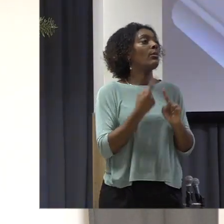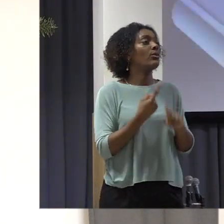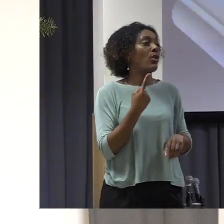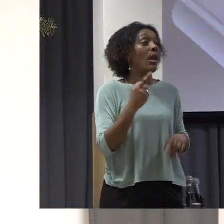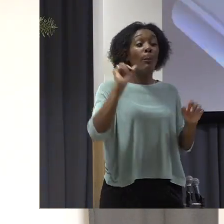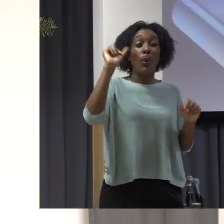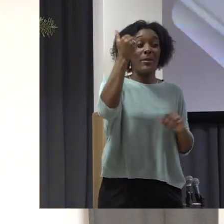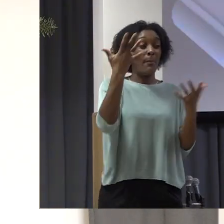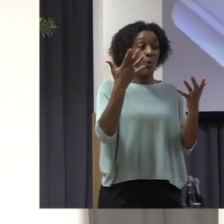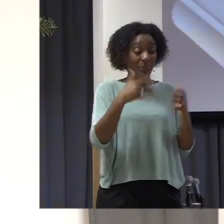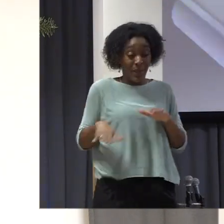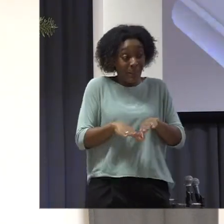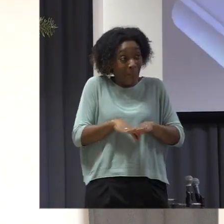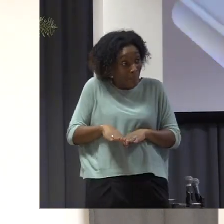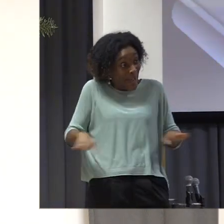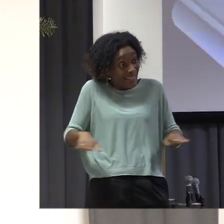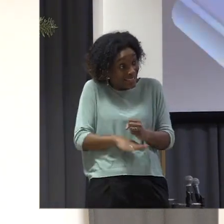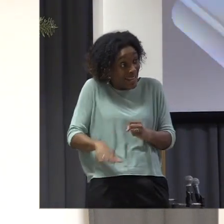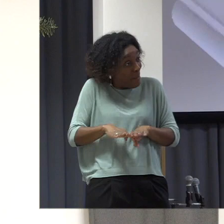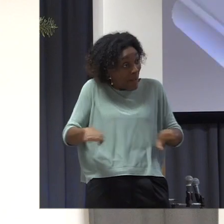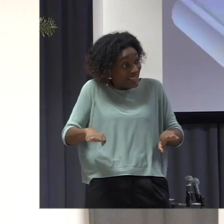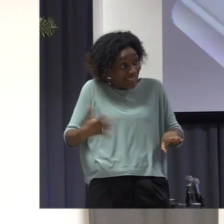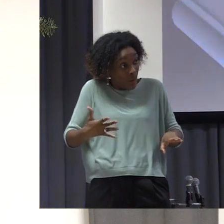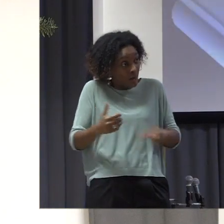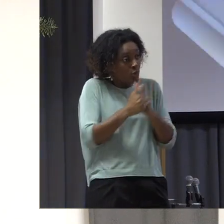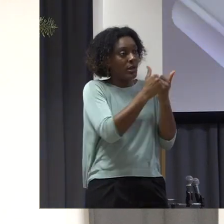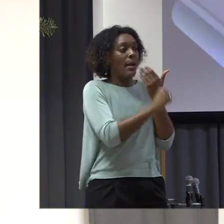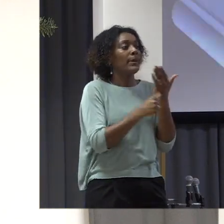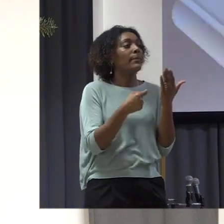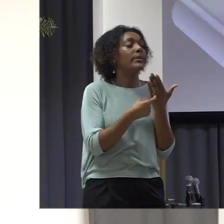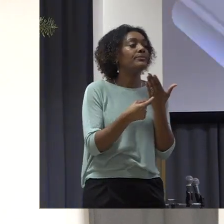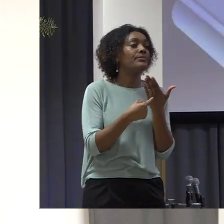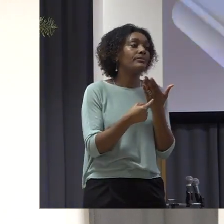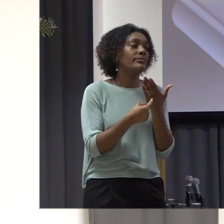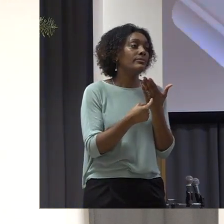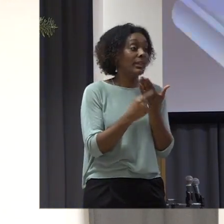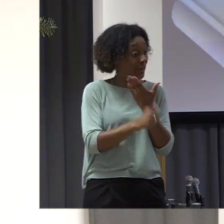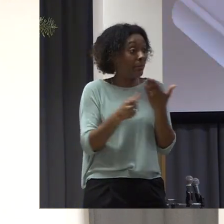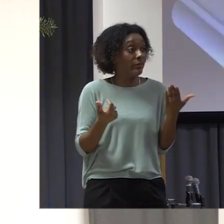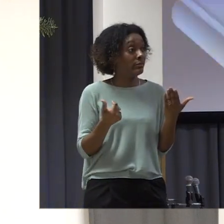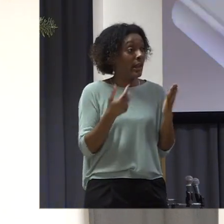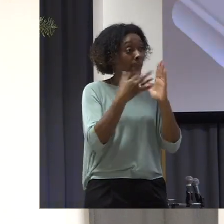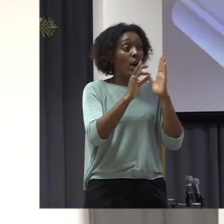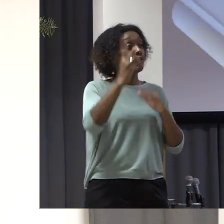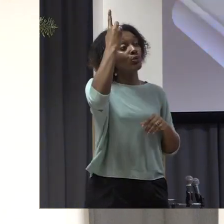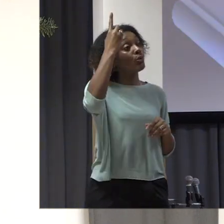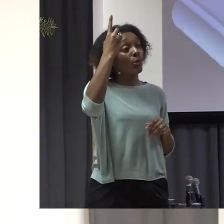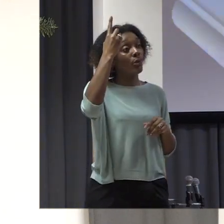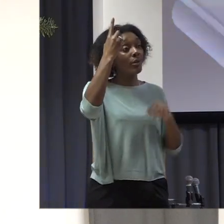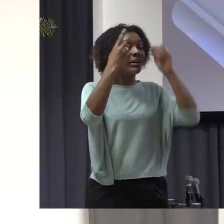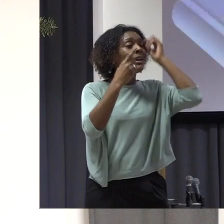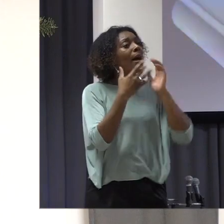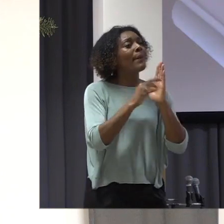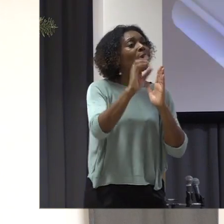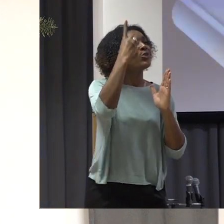message s'appuie sur la parole de Dieu et que Dieu soit satisfait. Le message que nous devons entendre, frères et sœurs, c'est un message qui